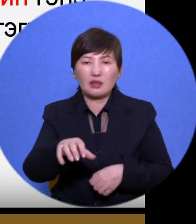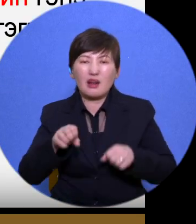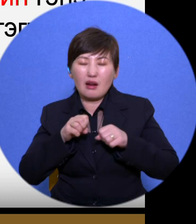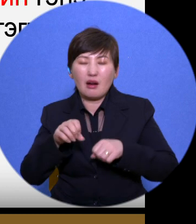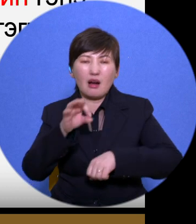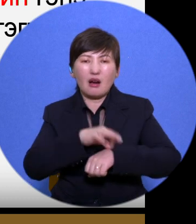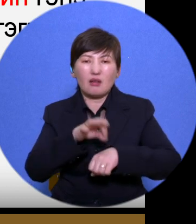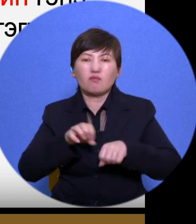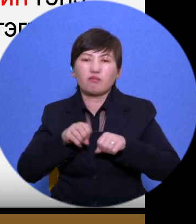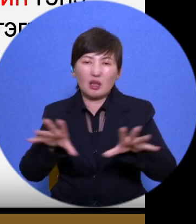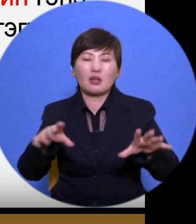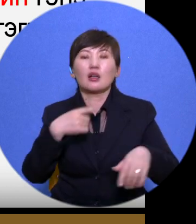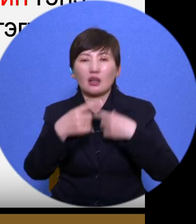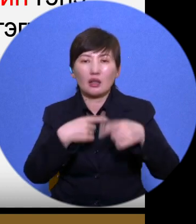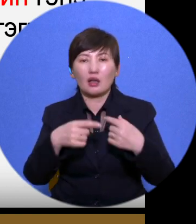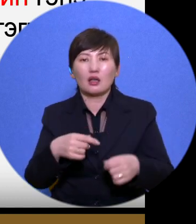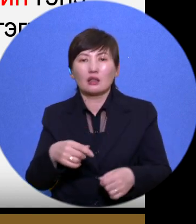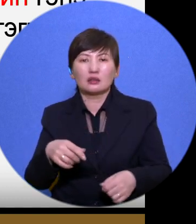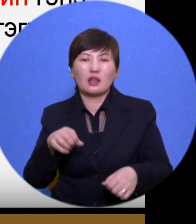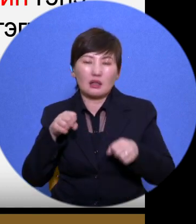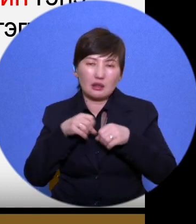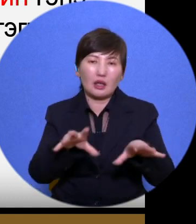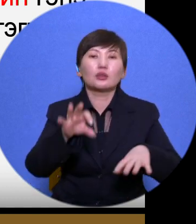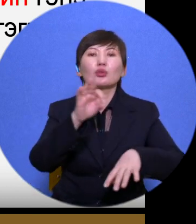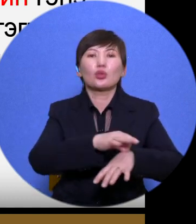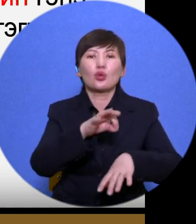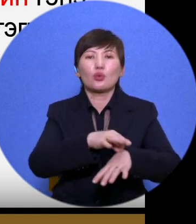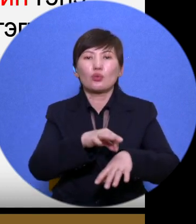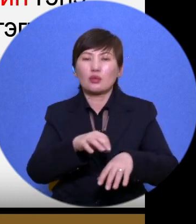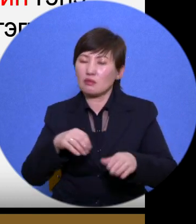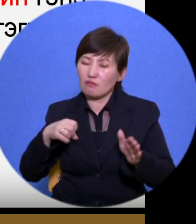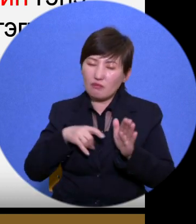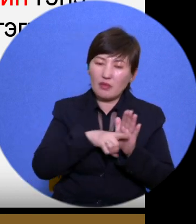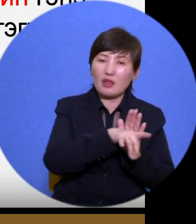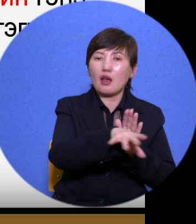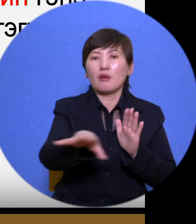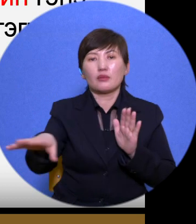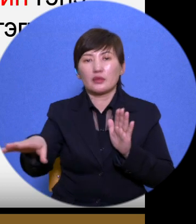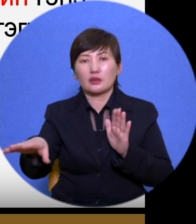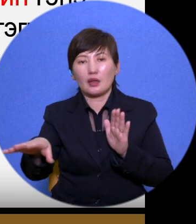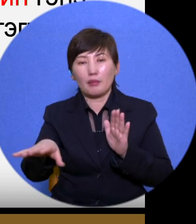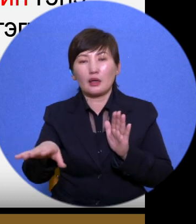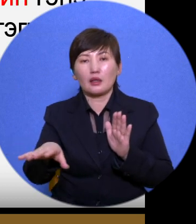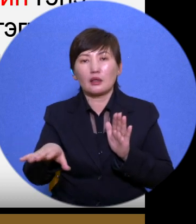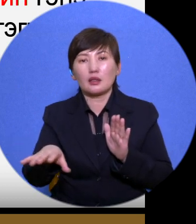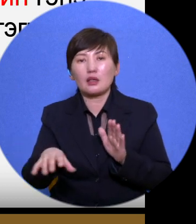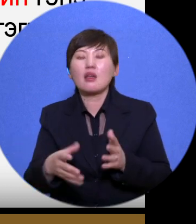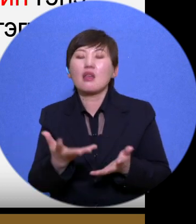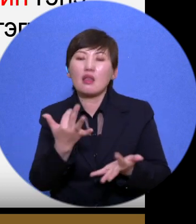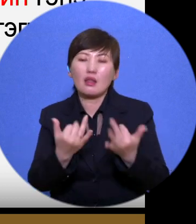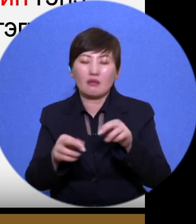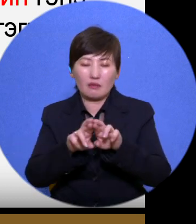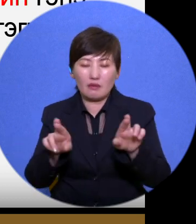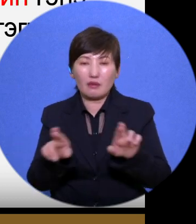нэрлэдэг. Халдварт өвчин үүсгэгч дамжих замаар нь үүсгэгчээр нь дамжих замаар нь хит хит